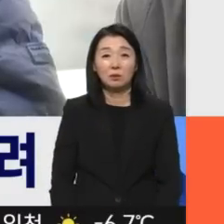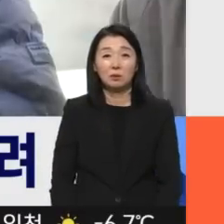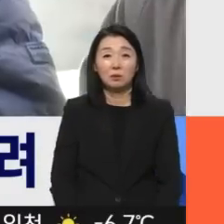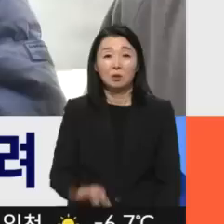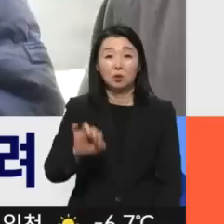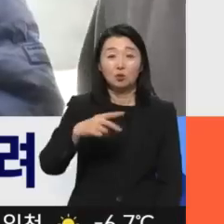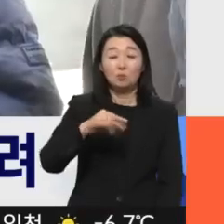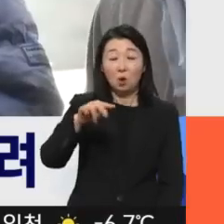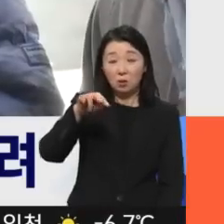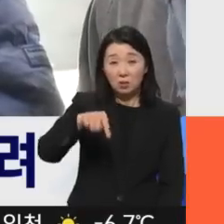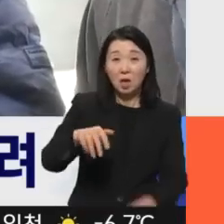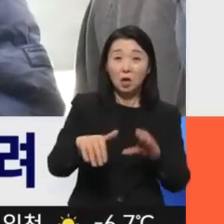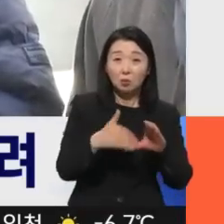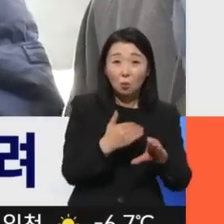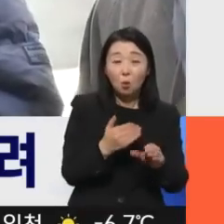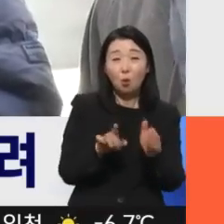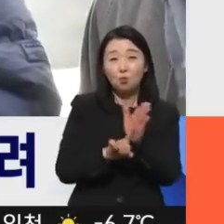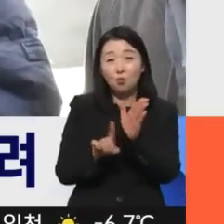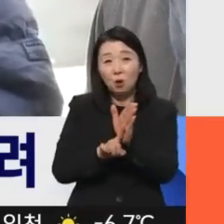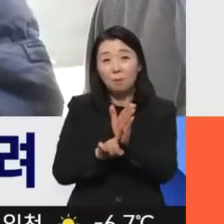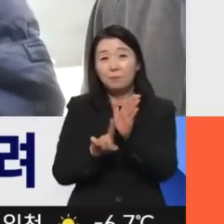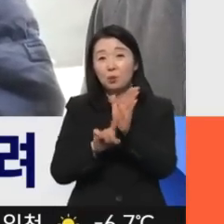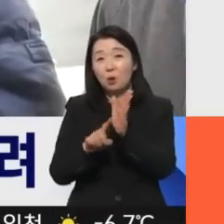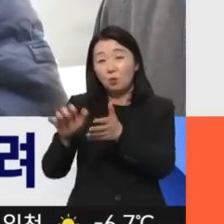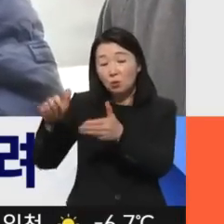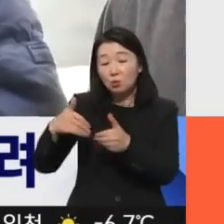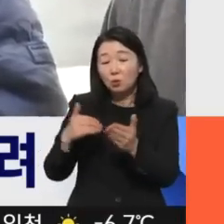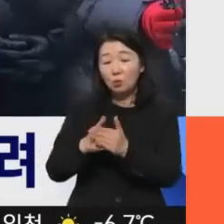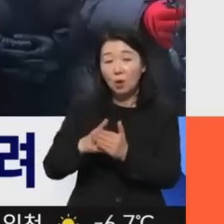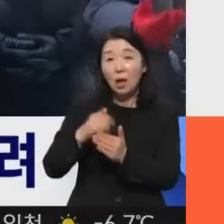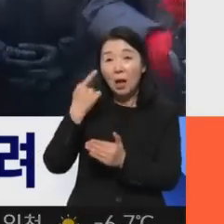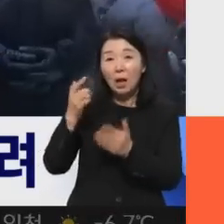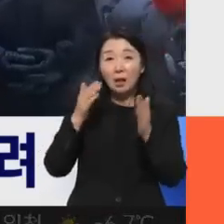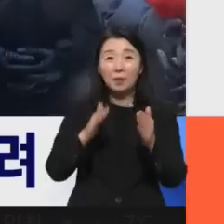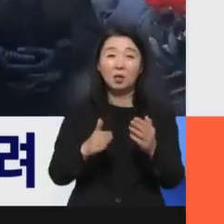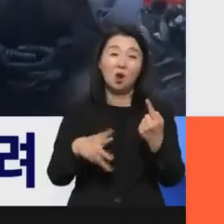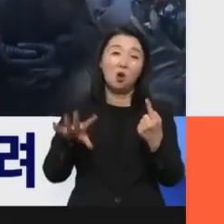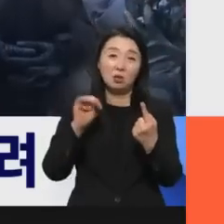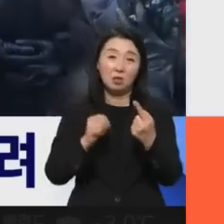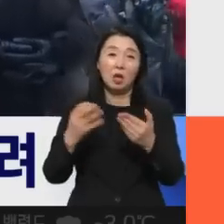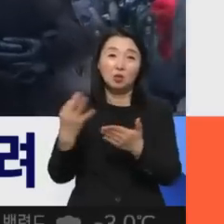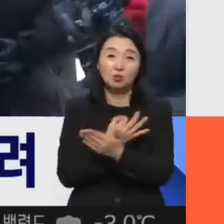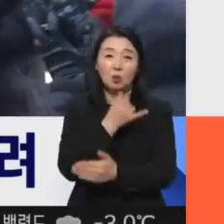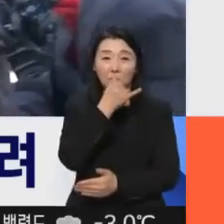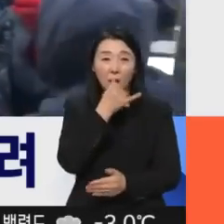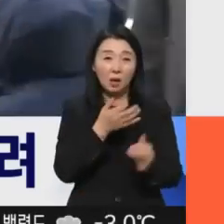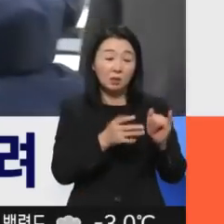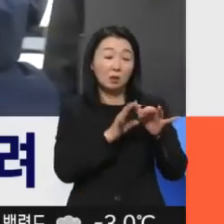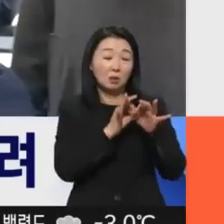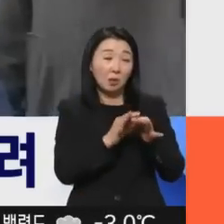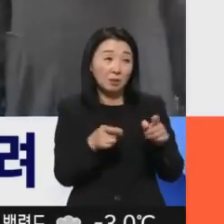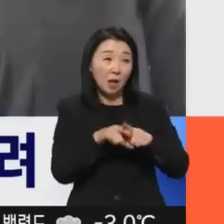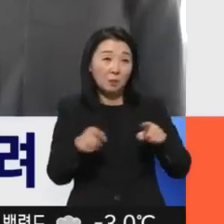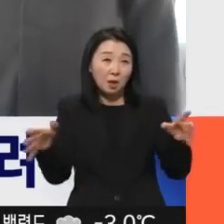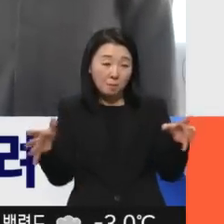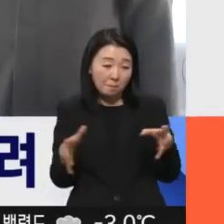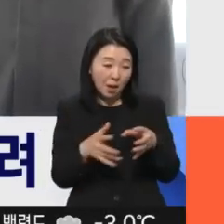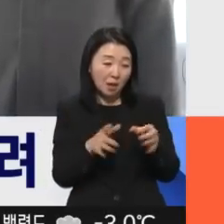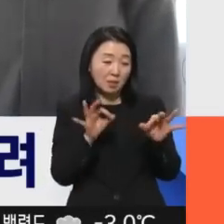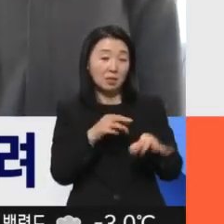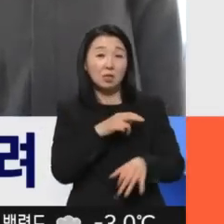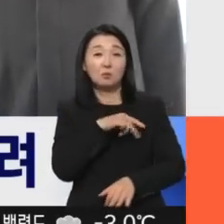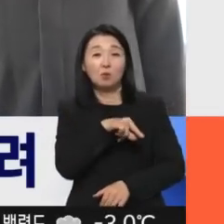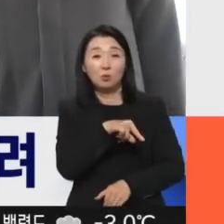슈퍼챗과 후원 계좌, 광고 수익 등으로만 한 달 사이 억대 수입을 올린 걸로 추정됩니다. 더탐사와 협업했다는 김의겸